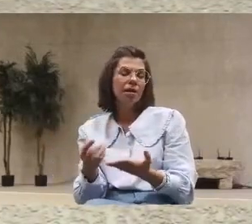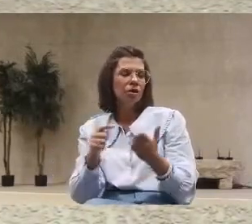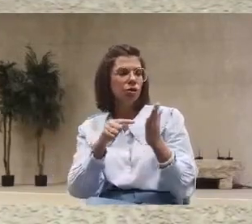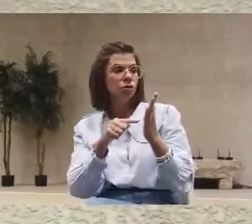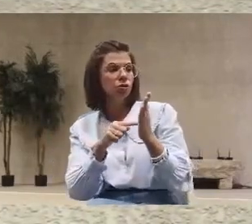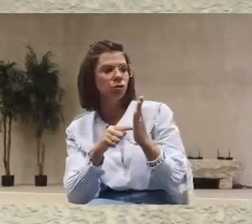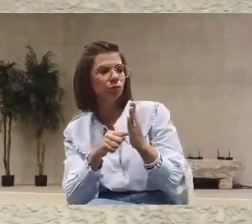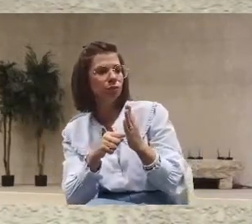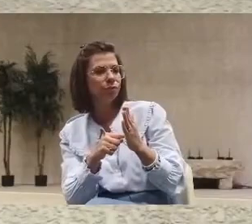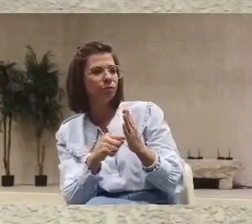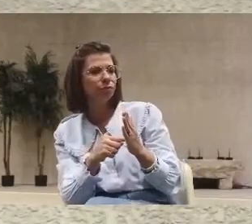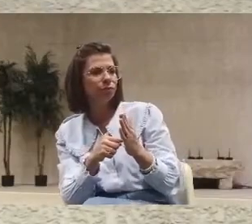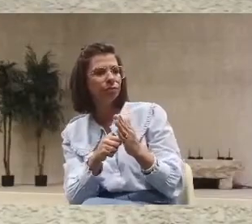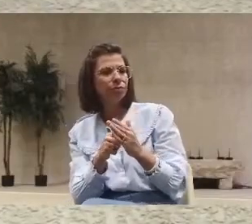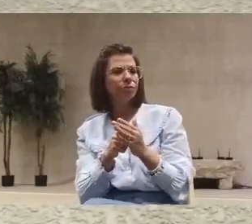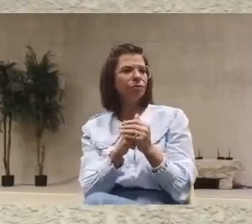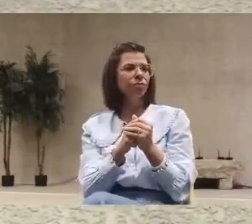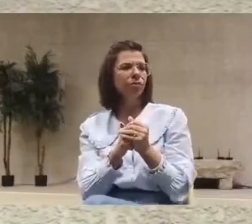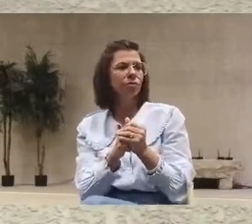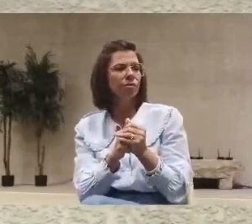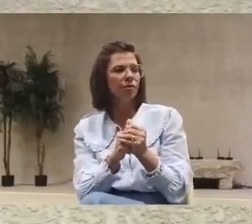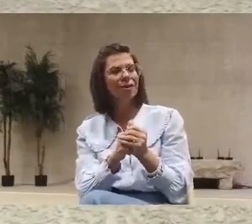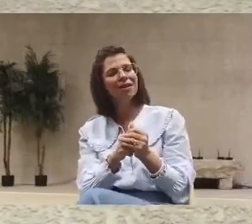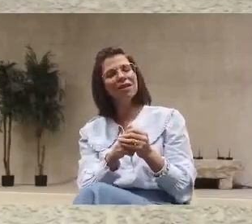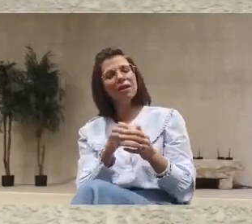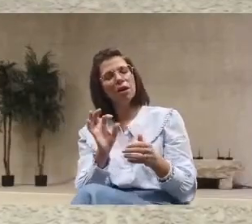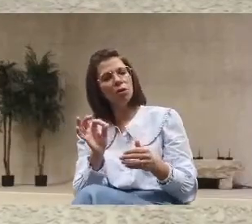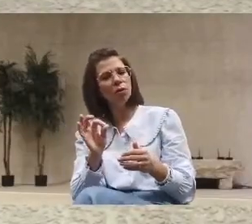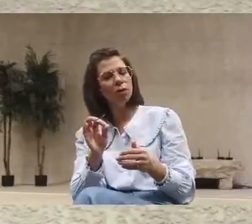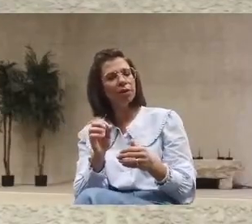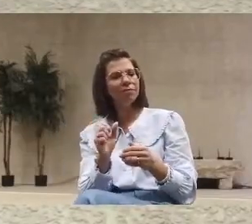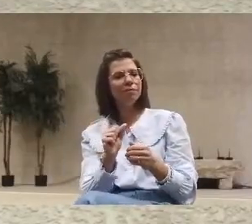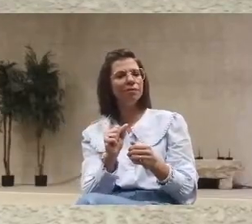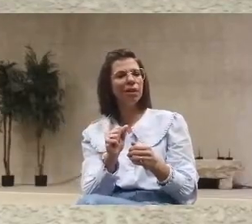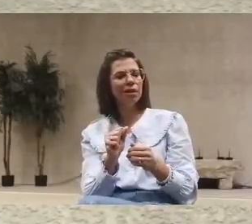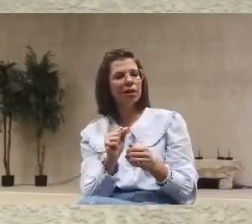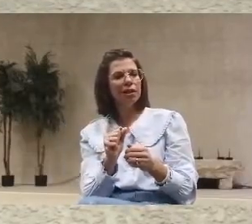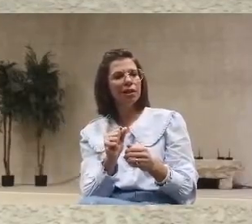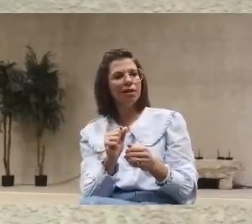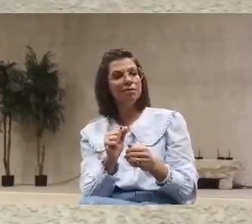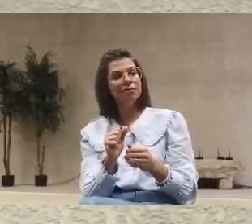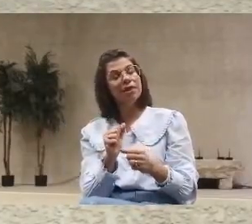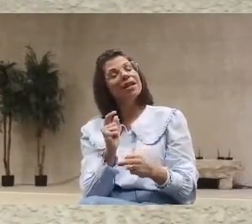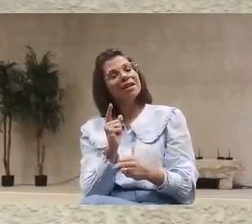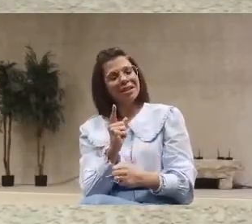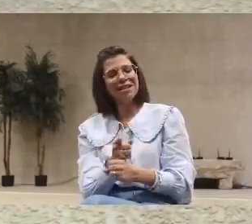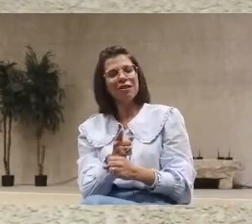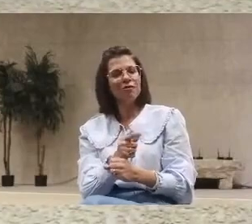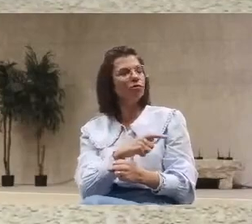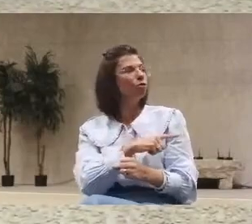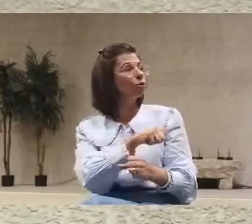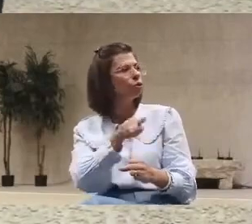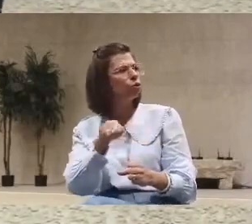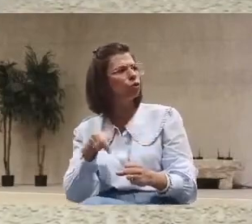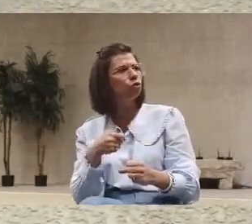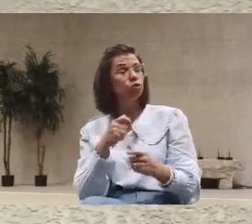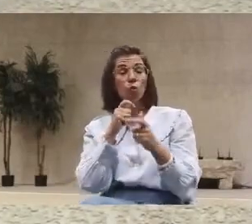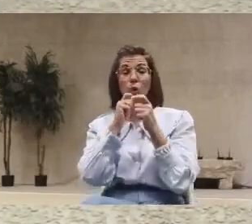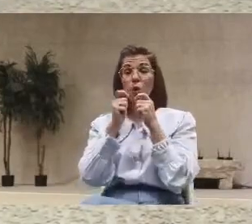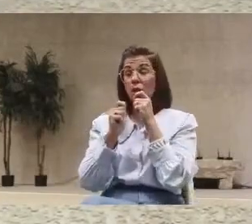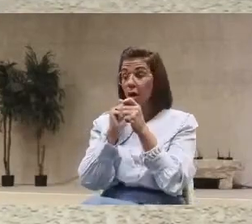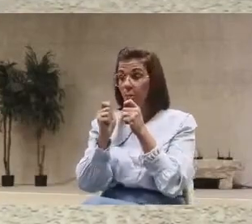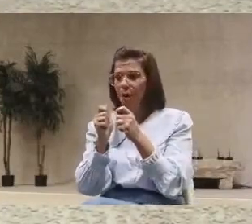d'en parler c'est vrai et on pourrait tomber dans certains